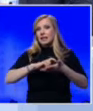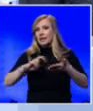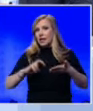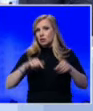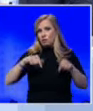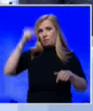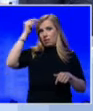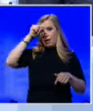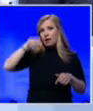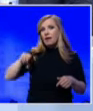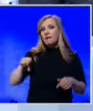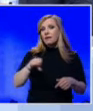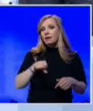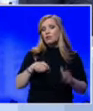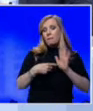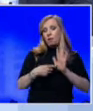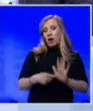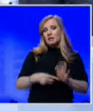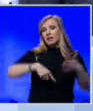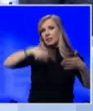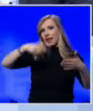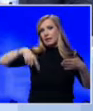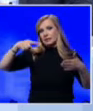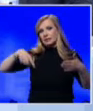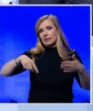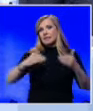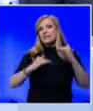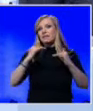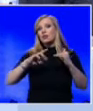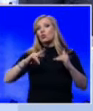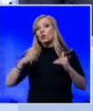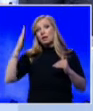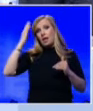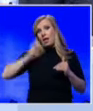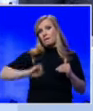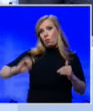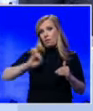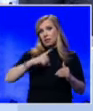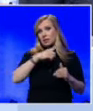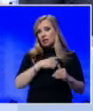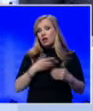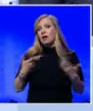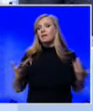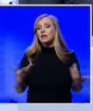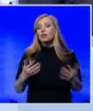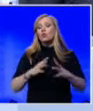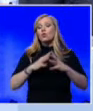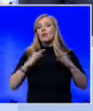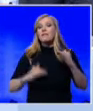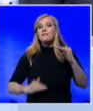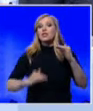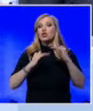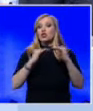водят, или поне това показват данните, сравнени с останалите европейски държави, до най-високата сива икономика